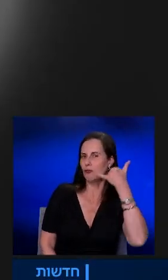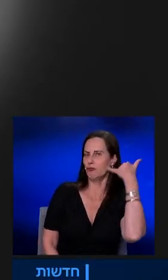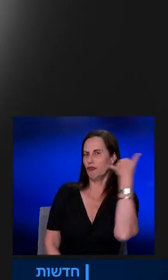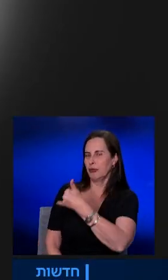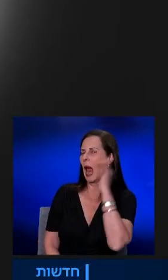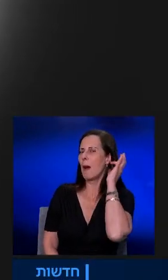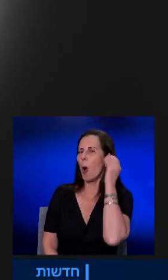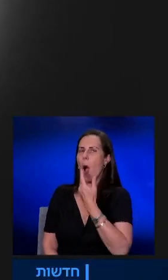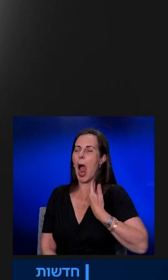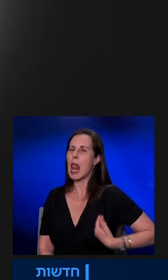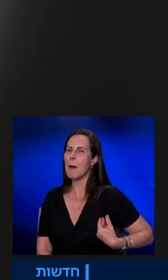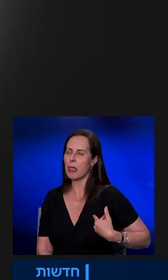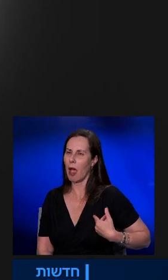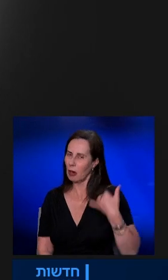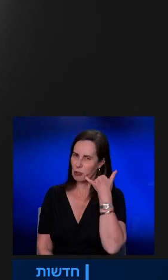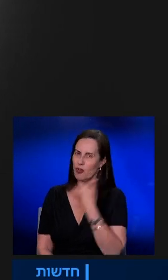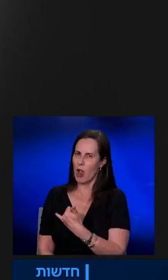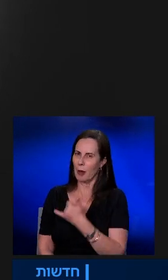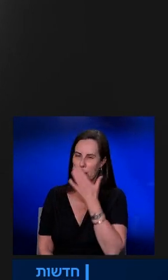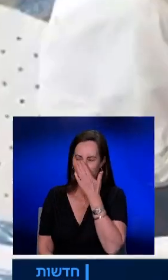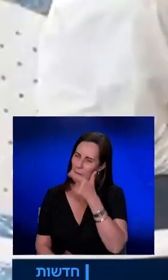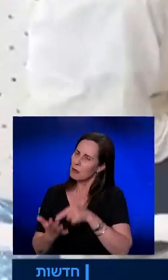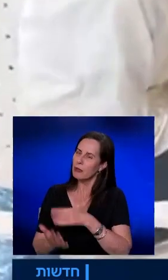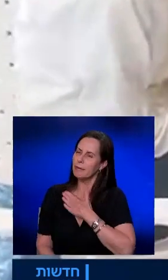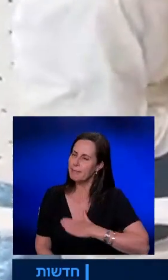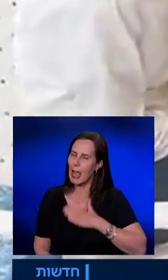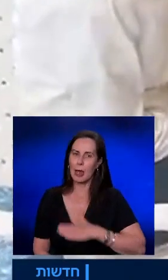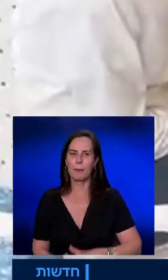לאלמנתו של בועז גול, זיכרונו לברכה, כדי לנחם. אם אתה עשו משהו לרוצחים